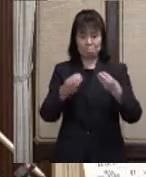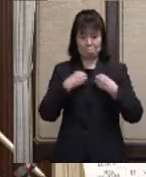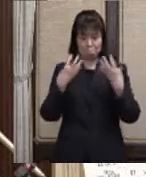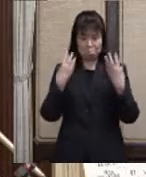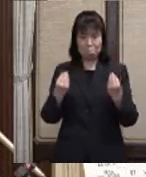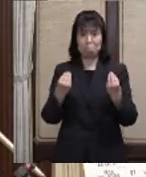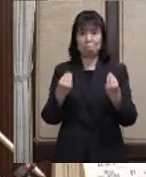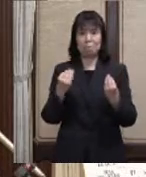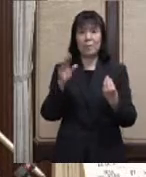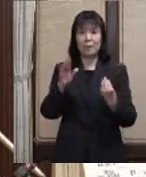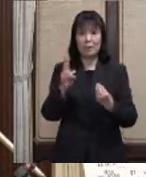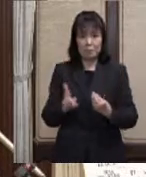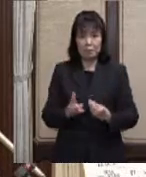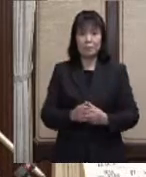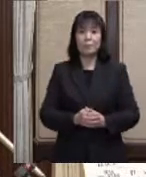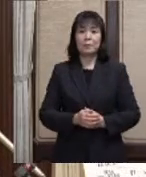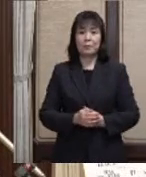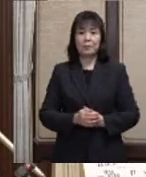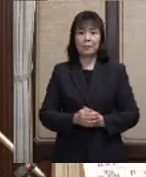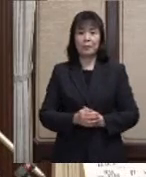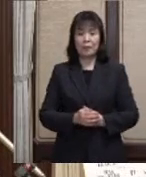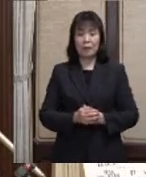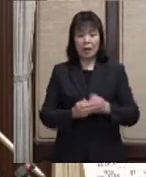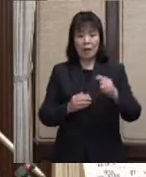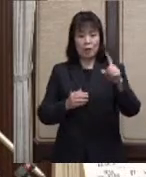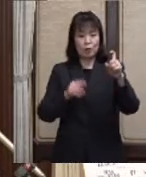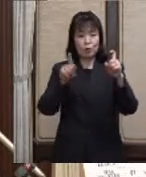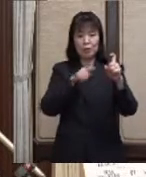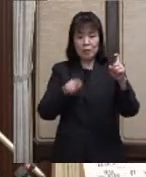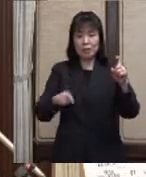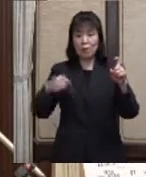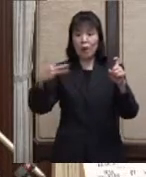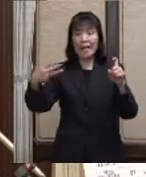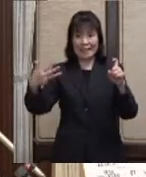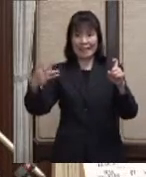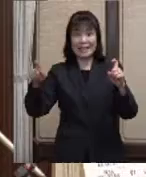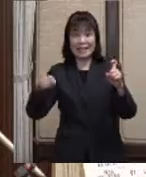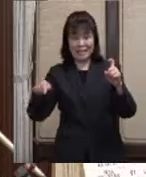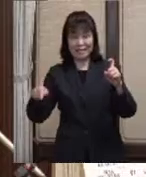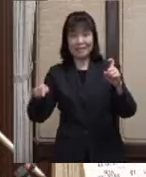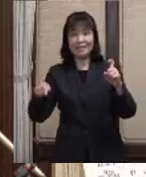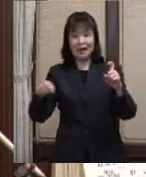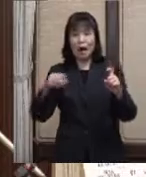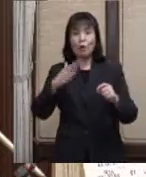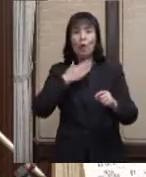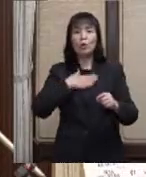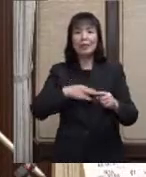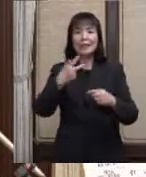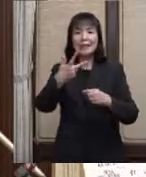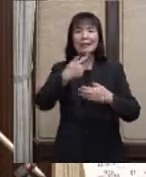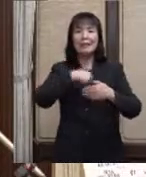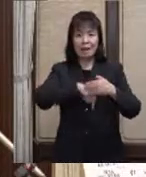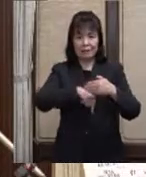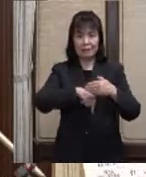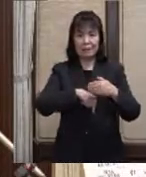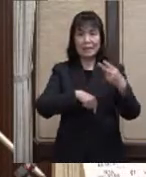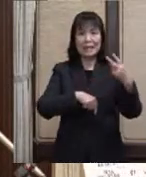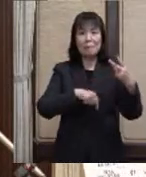応が出たそうなんですが、うち8名が高知市内だそうです。で、2